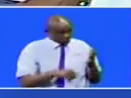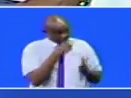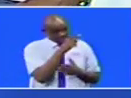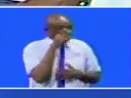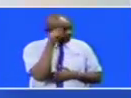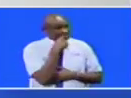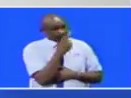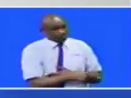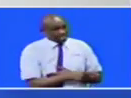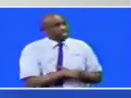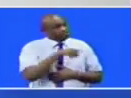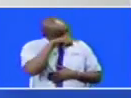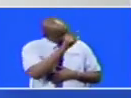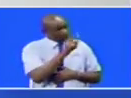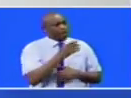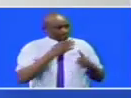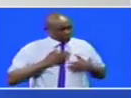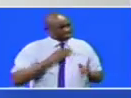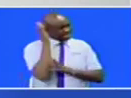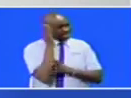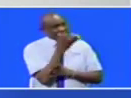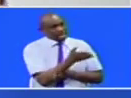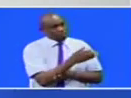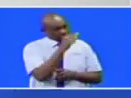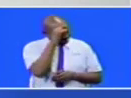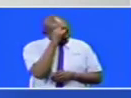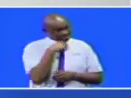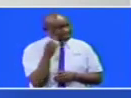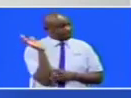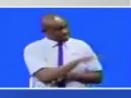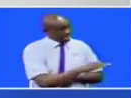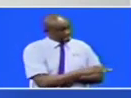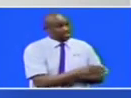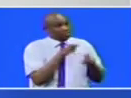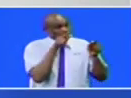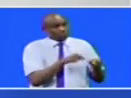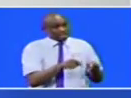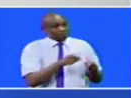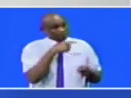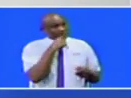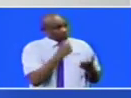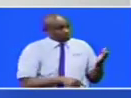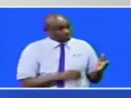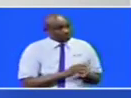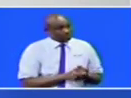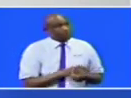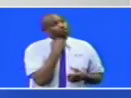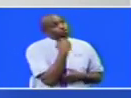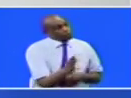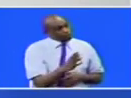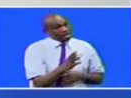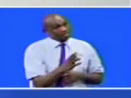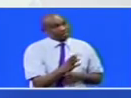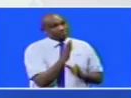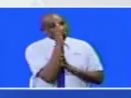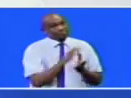ulinzi. Ulitolewa walinzi jana, serikali ikawaruka kurudishia walinzi. Leo wewe pale umeusikika ukisema kwamba hutaki walinzi wa serikali.